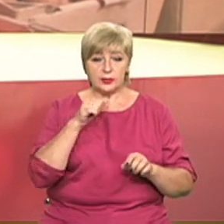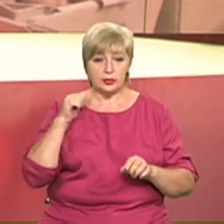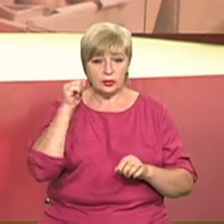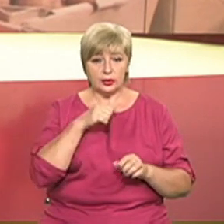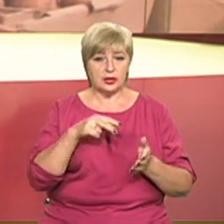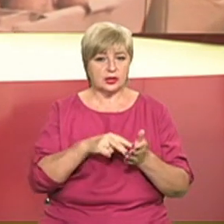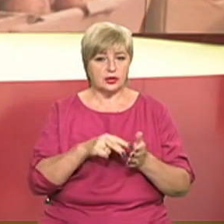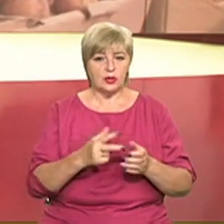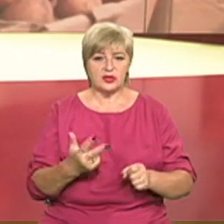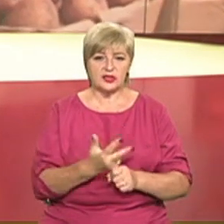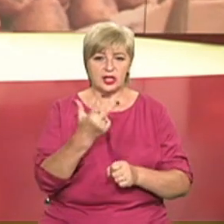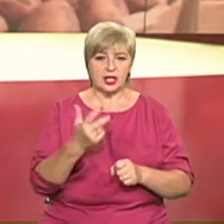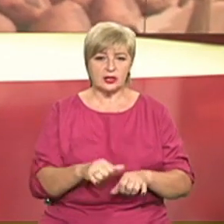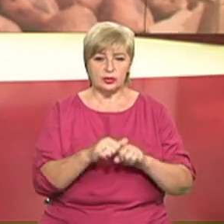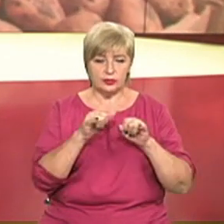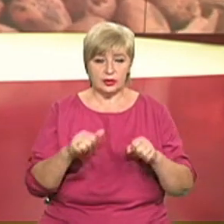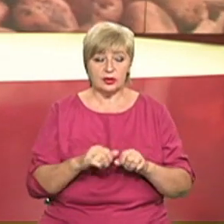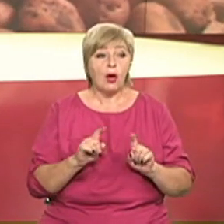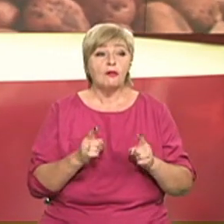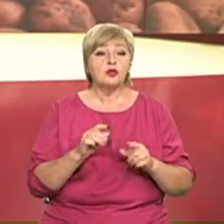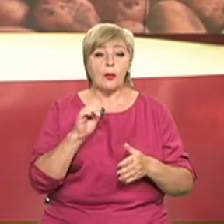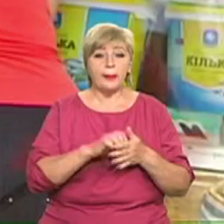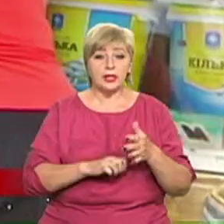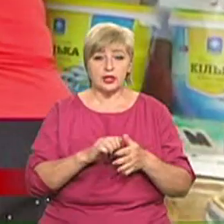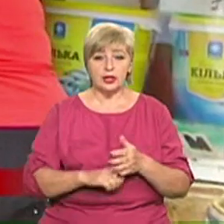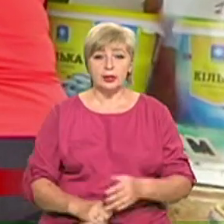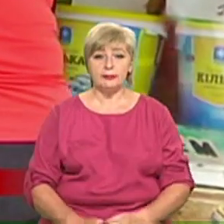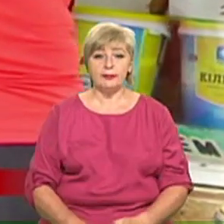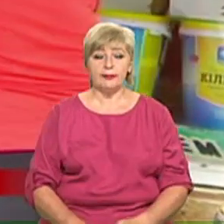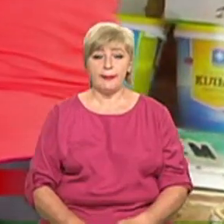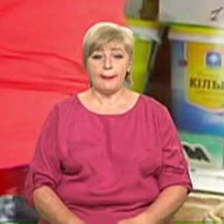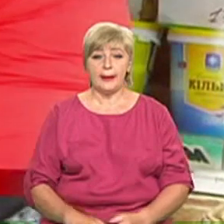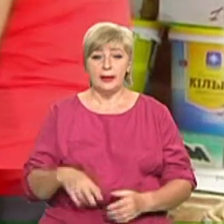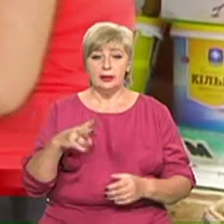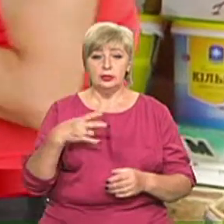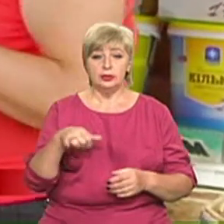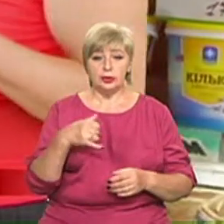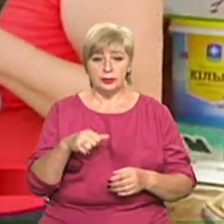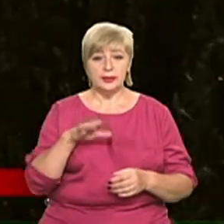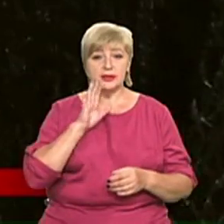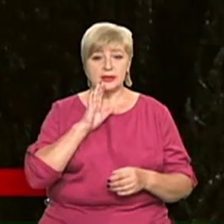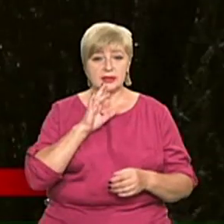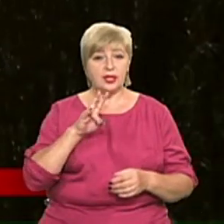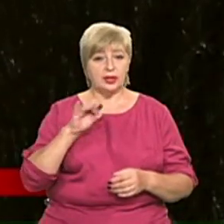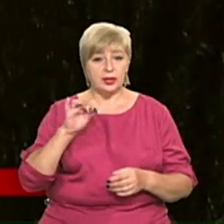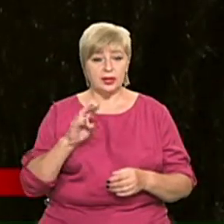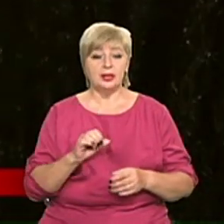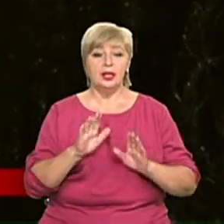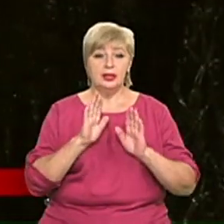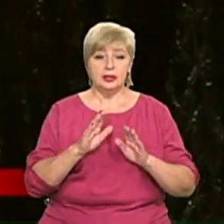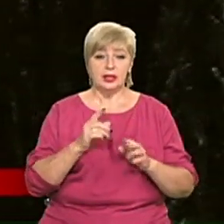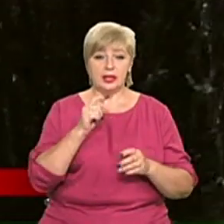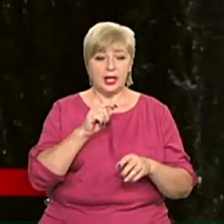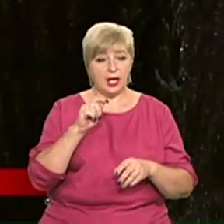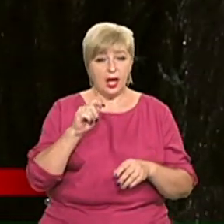виросла втричі. У чому причина, дізнавалась Юлія Звягінцева. У торбинці пані Ніни лише цибуля та